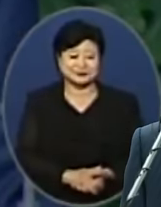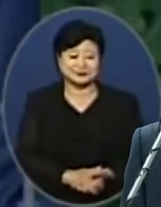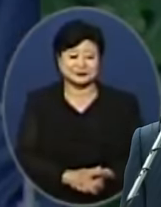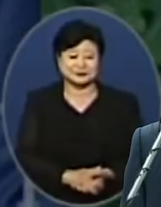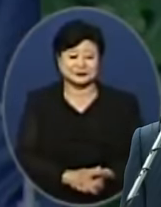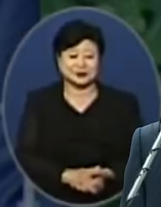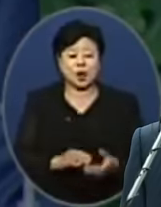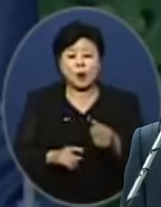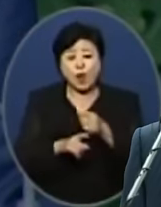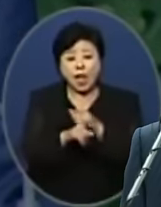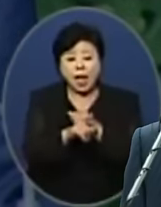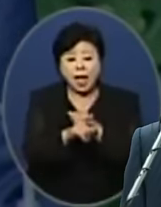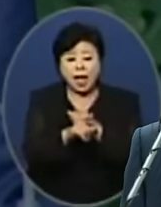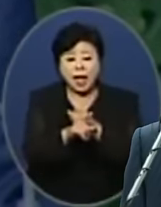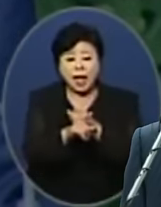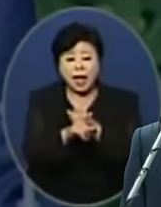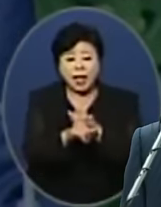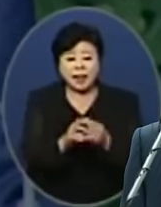왜